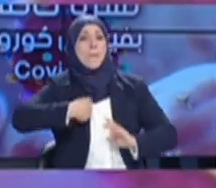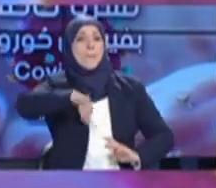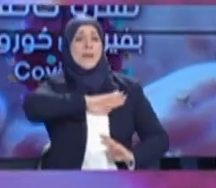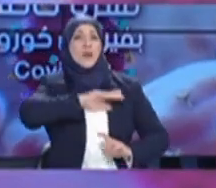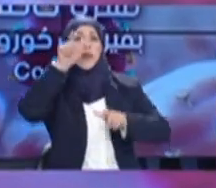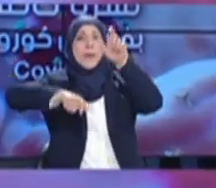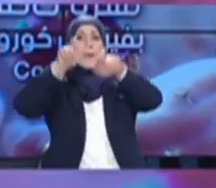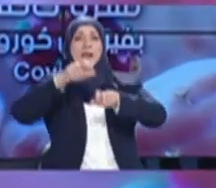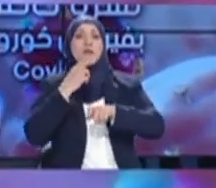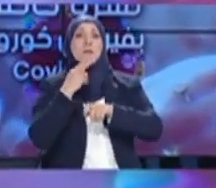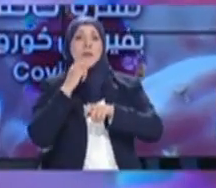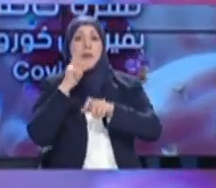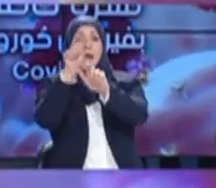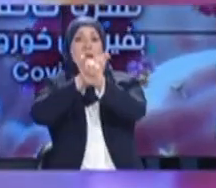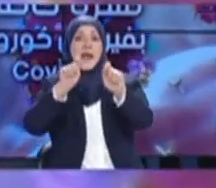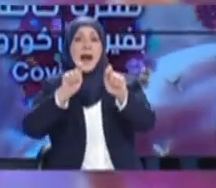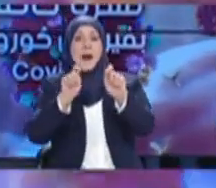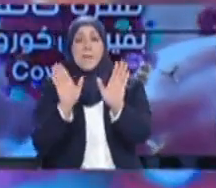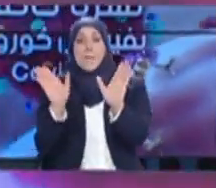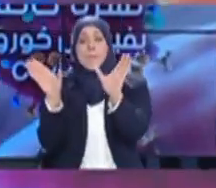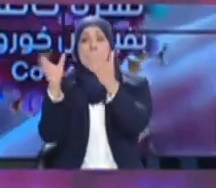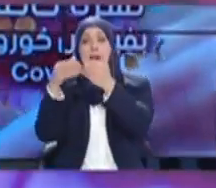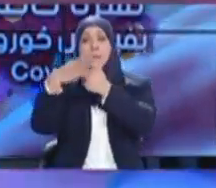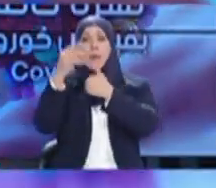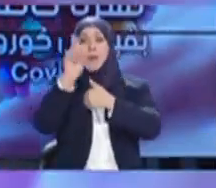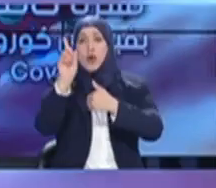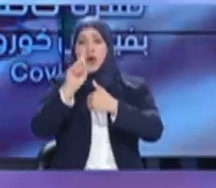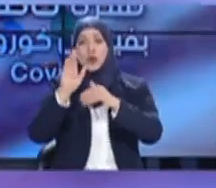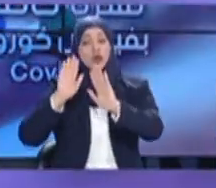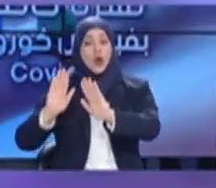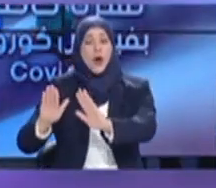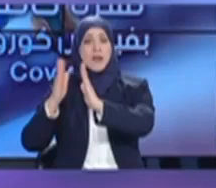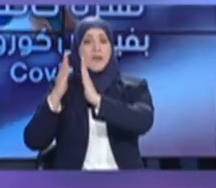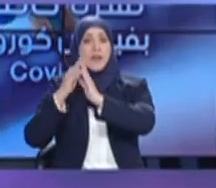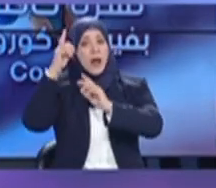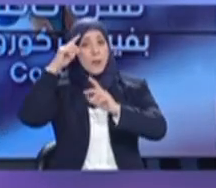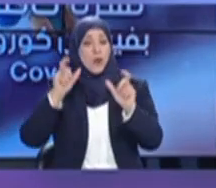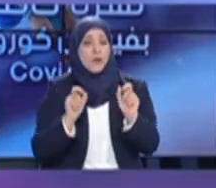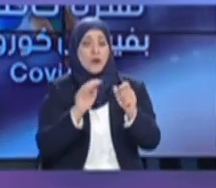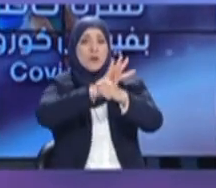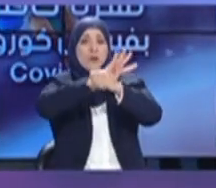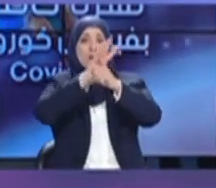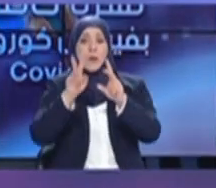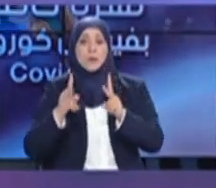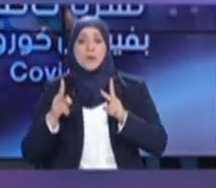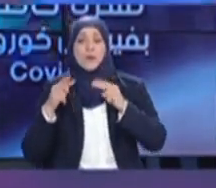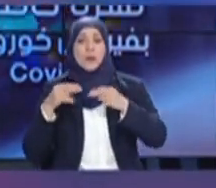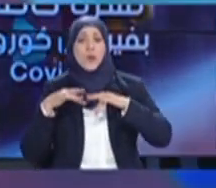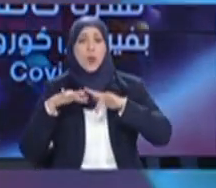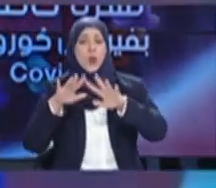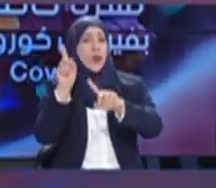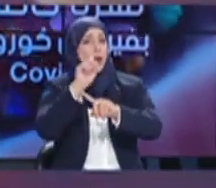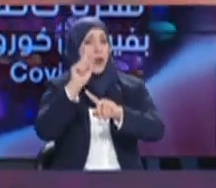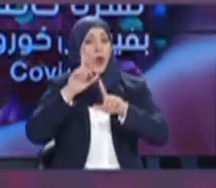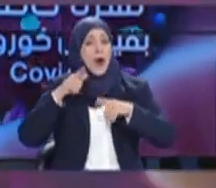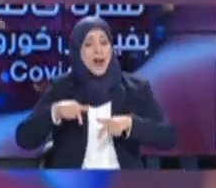احترام الحجر الصحي الذاتي للحد من انتشار العدوى، وأيضا حتى لا نؤدي بالعائلات